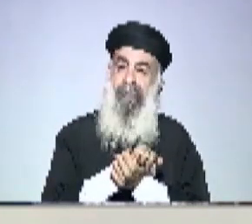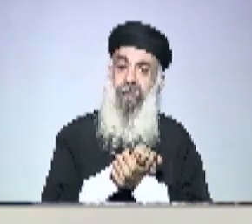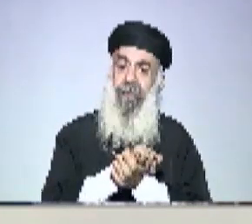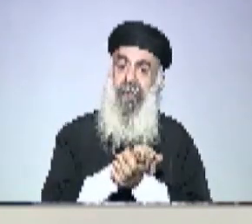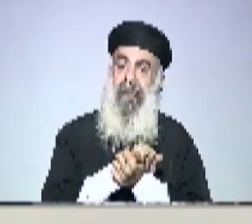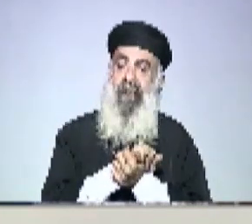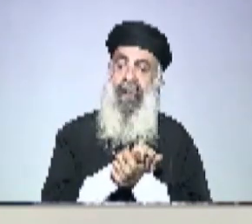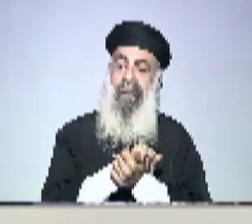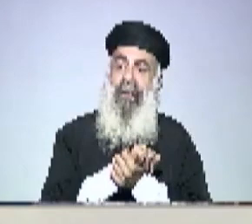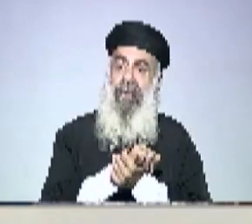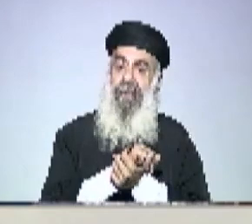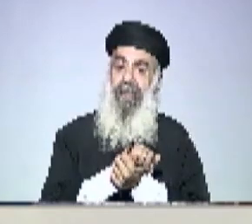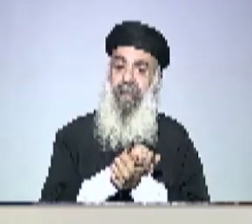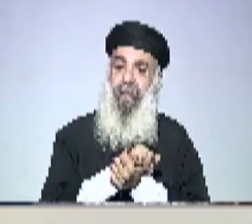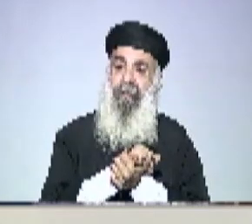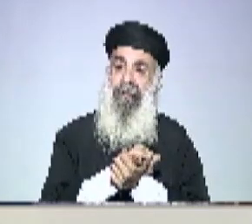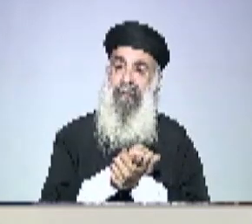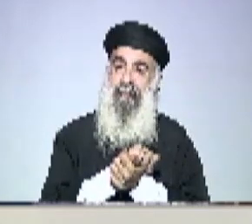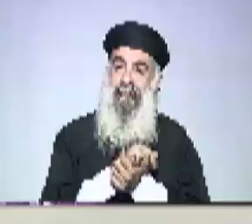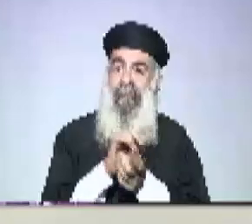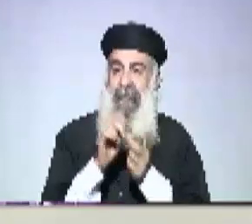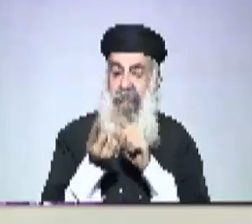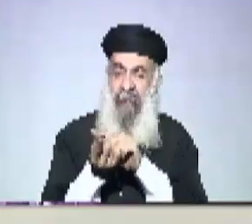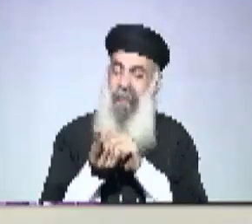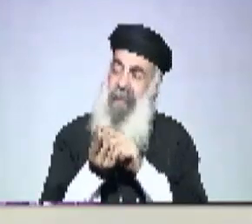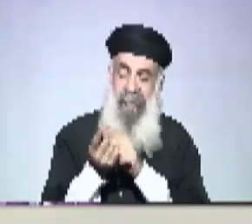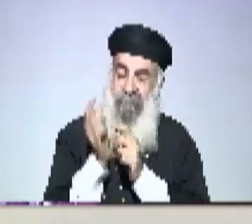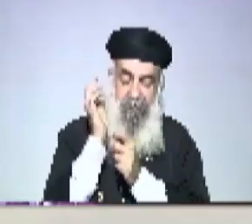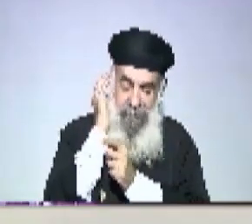لكن لما العكس تبقى مش مضبوطه